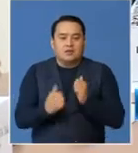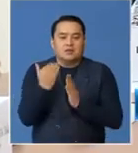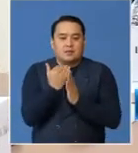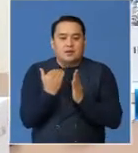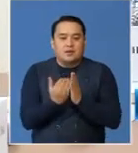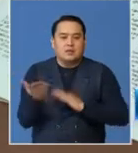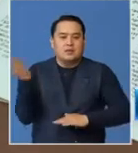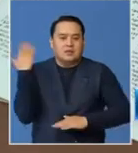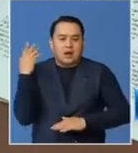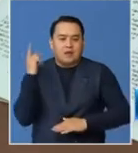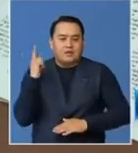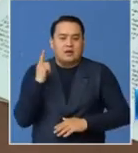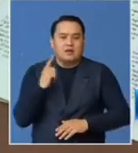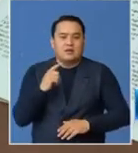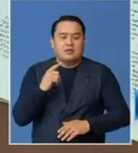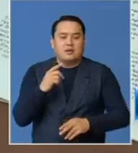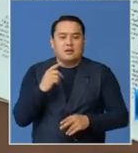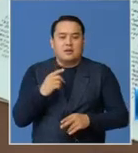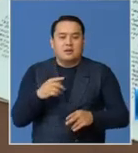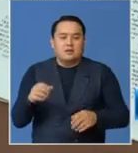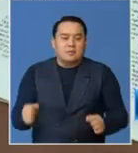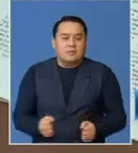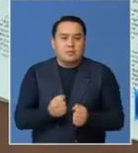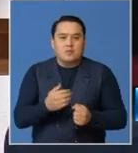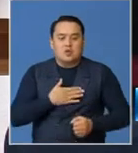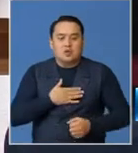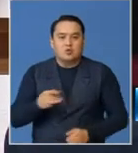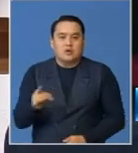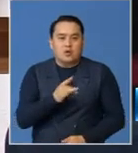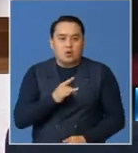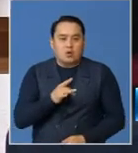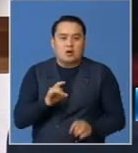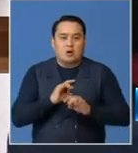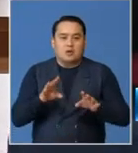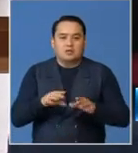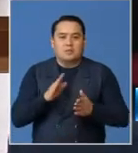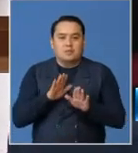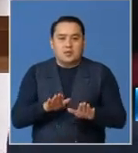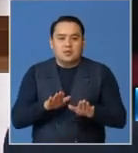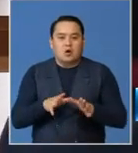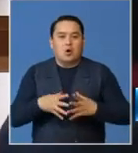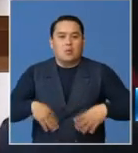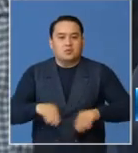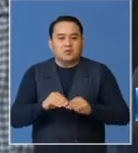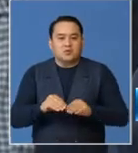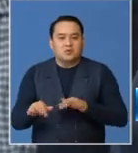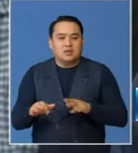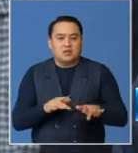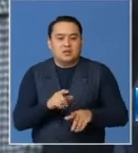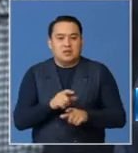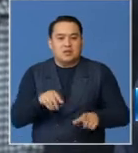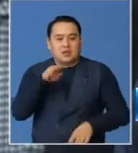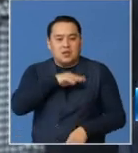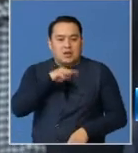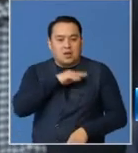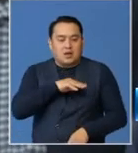Глава древней металлургии Великой Степи всецело подходит к нашему региону, отметили местные ветераны и общественные деятели. Так как текели